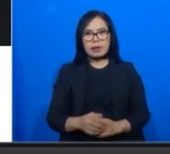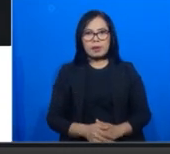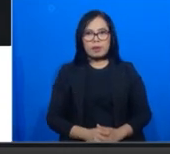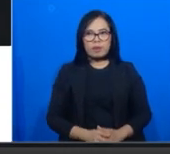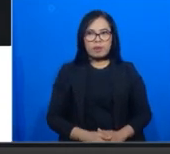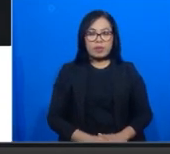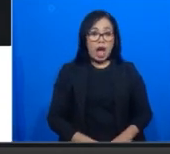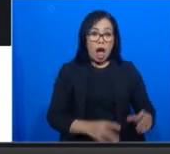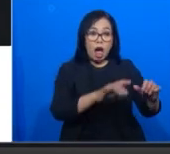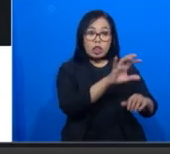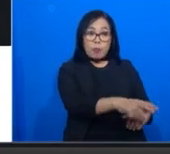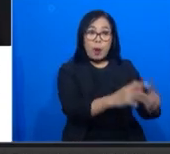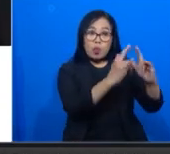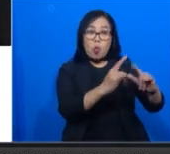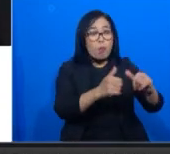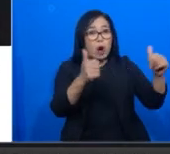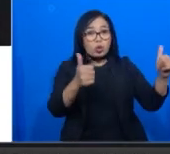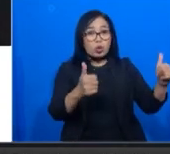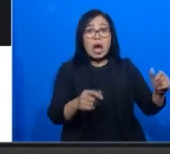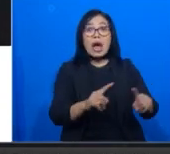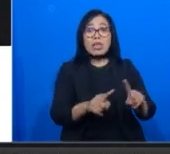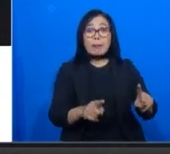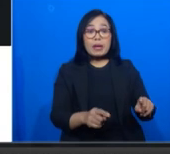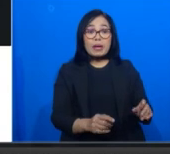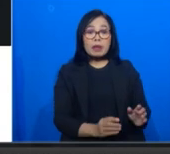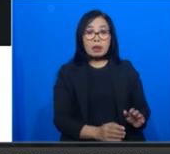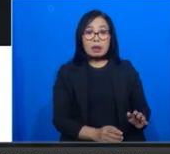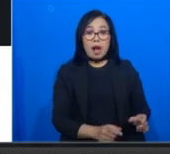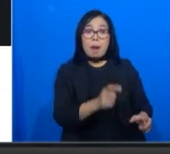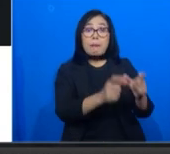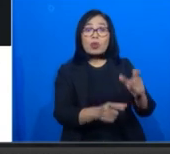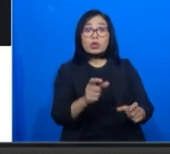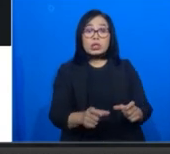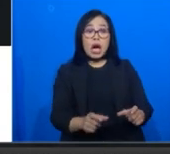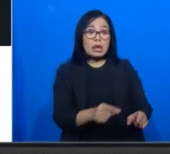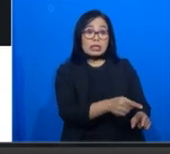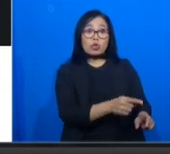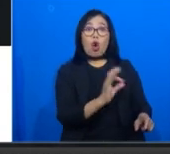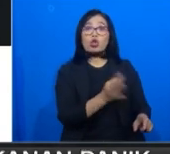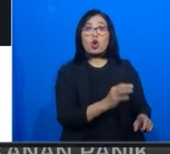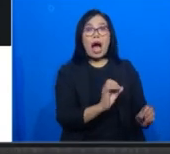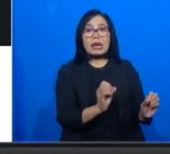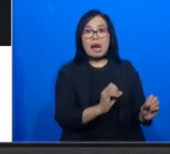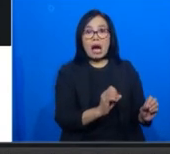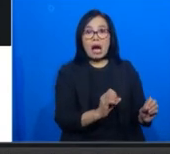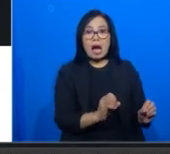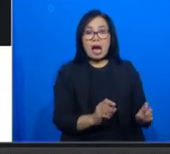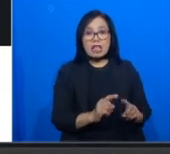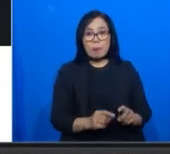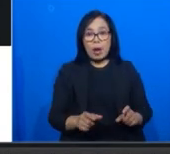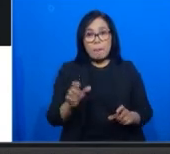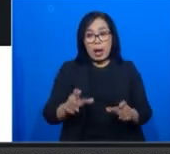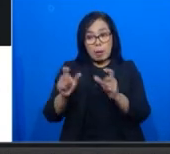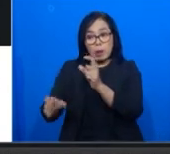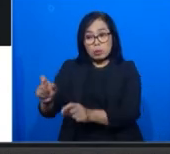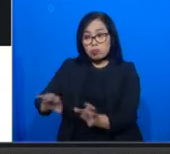hanya jadi investasi untuk dijual. Sementara banyak manusia yang tidak punya tempat tinggal. Itulah concern kami.